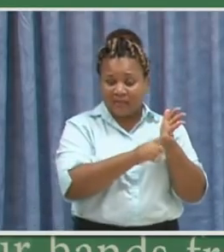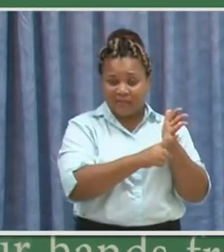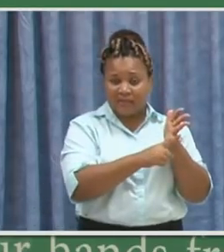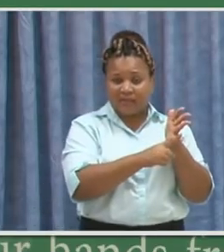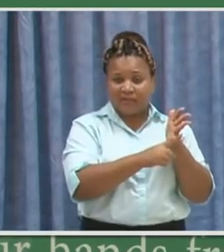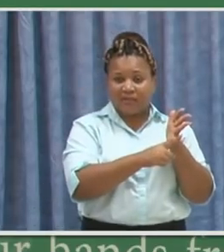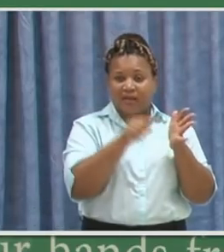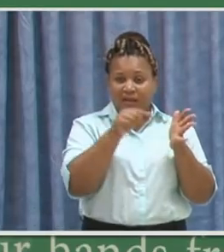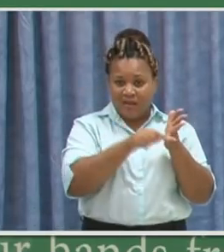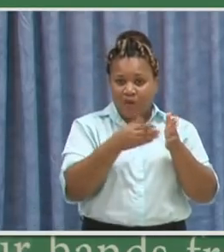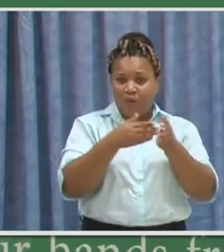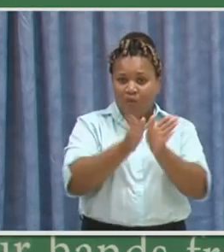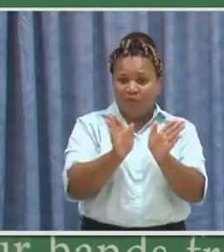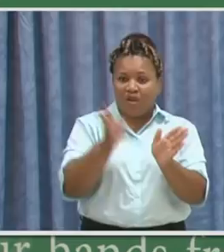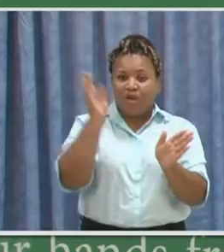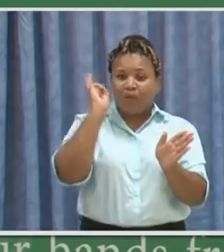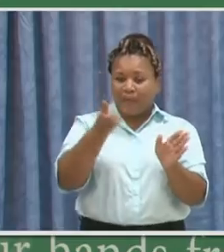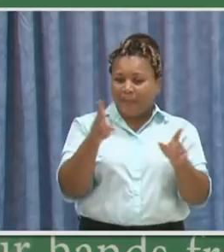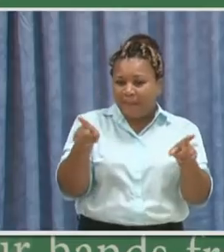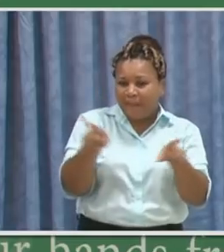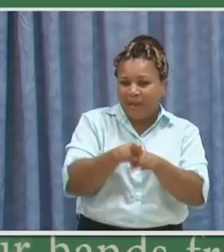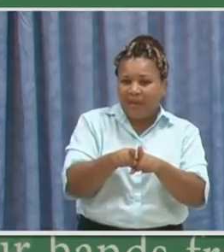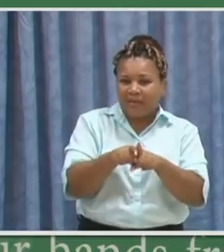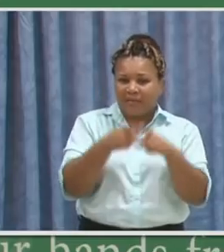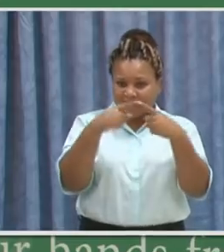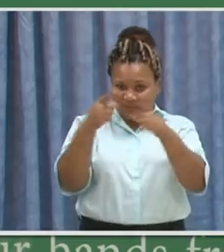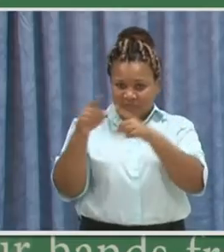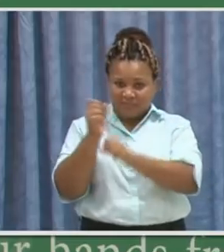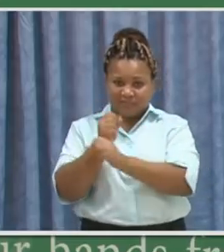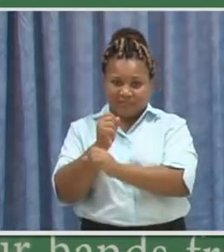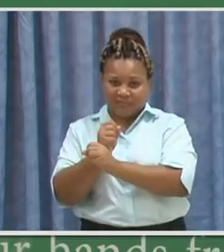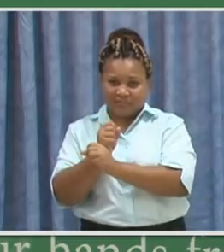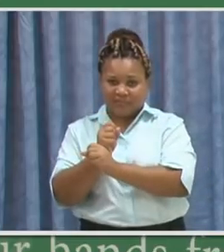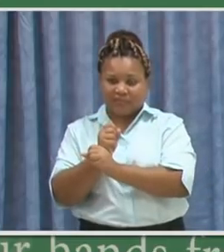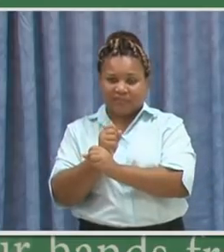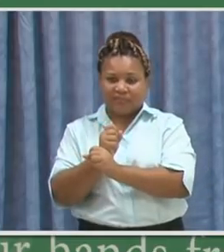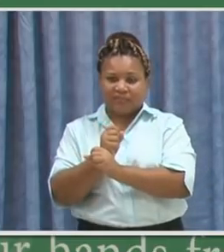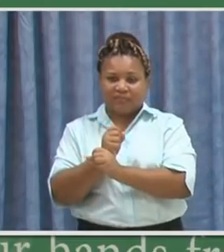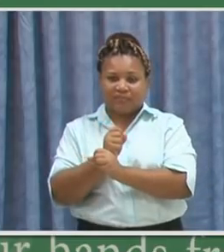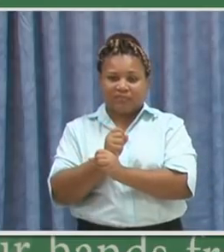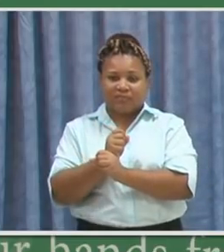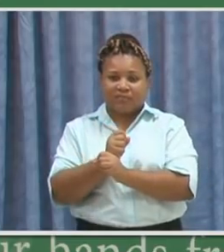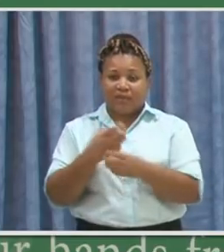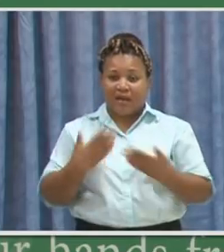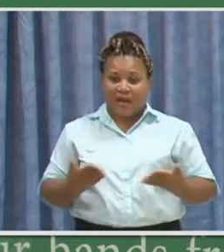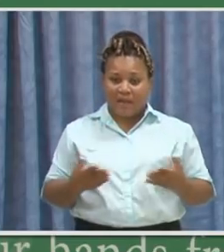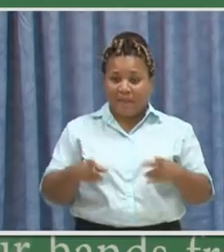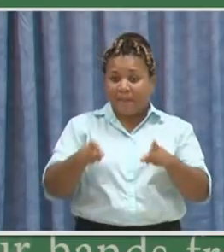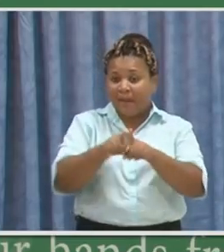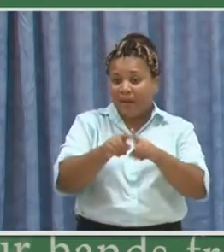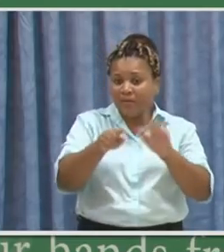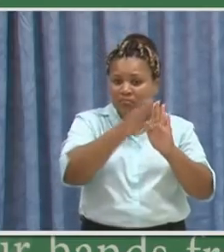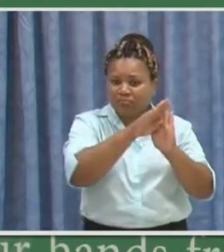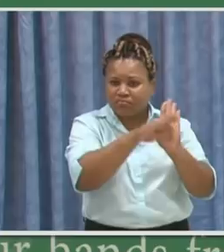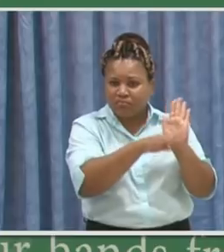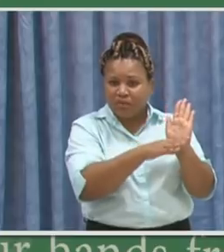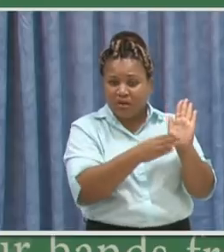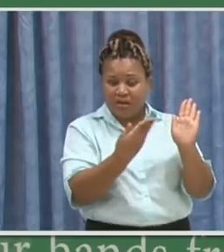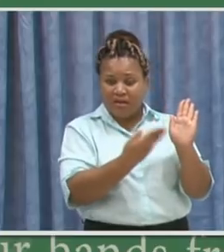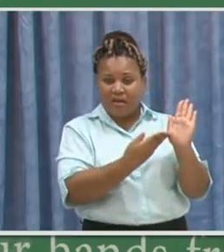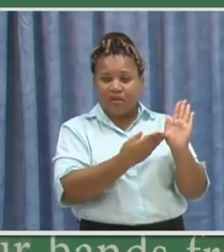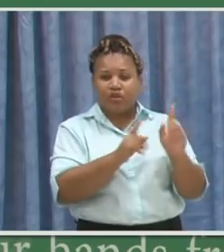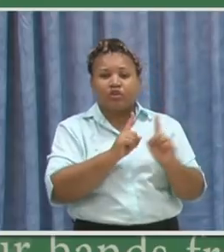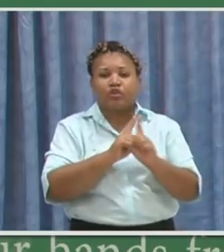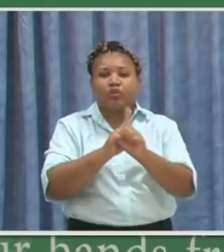peut sortir là ils ont besoin de respecter par exemple à cause de dire mon qui est capable prend dans les restaurants.